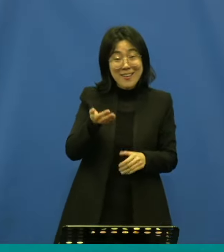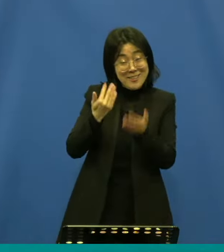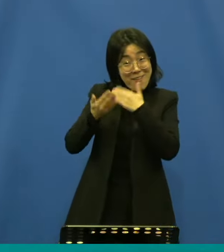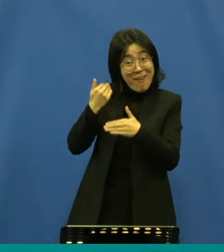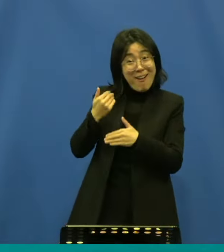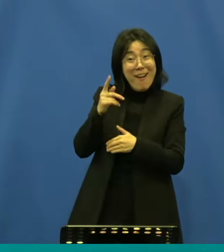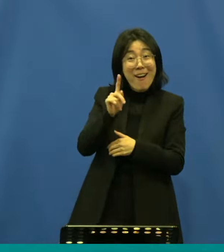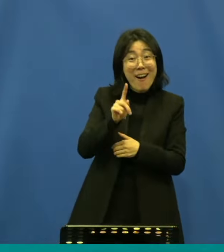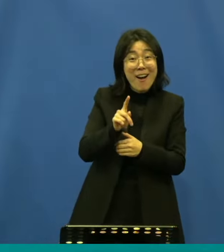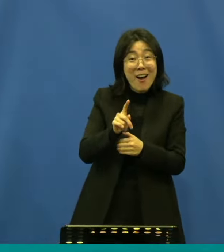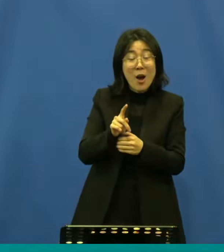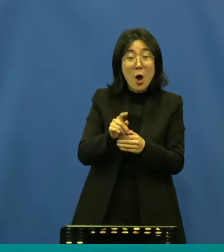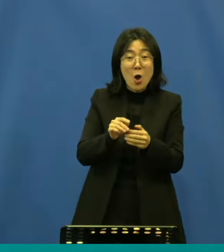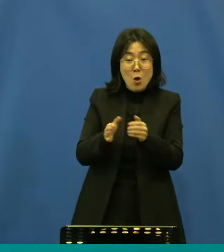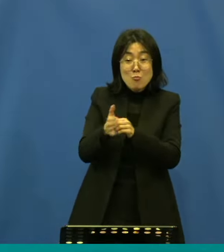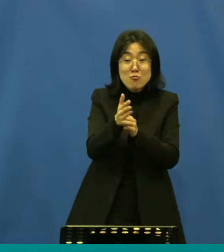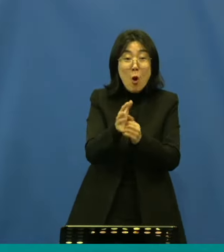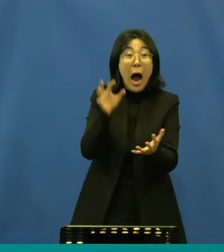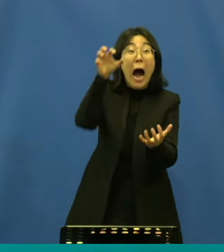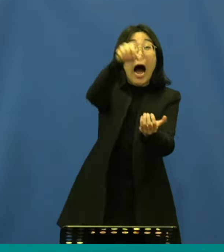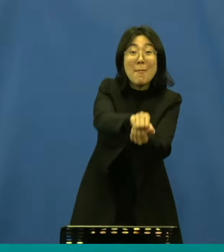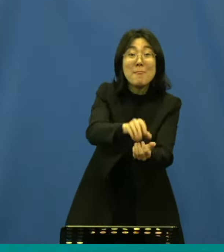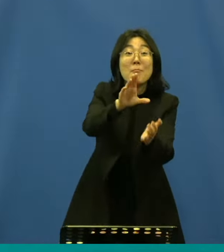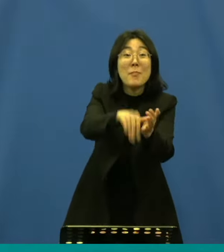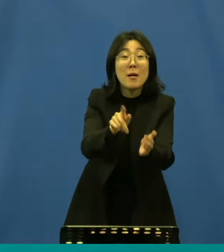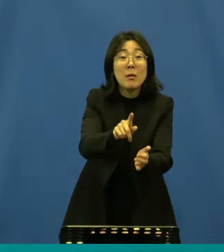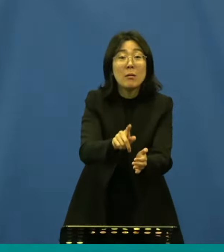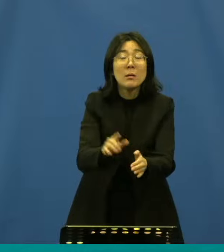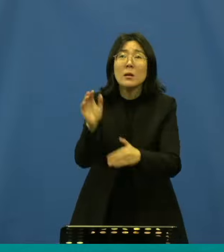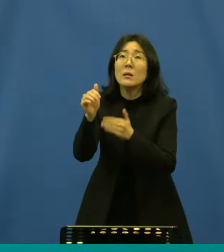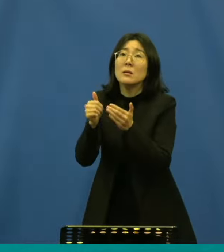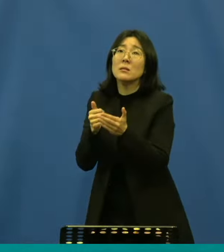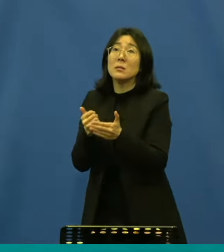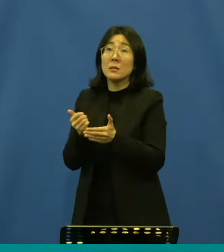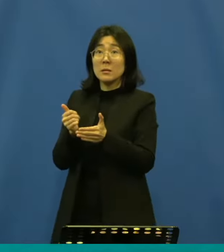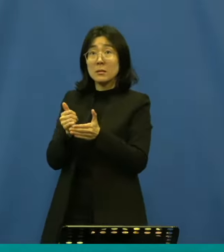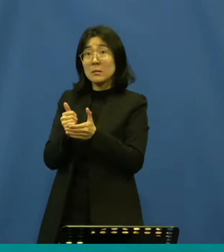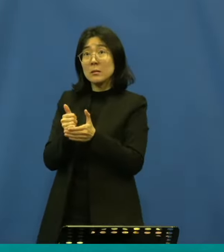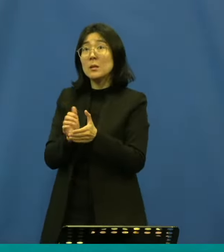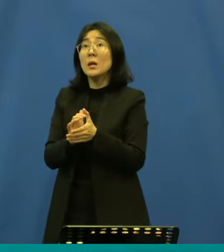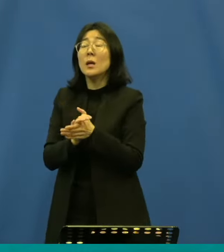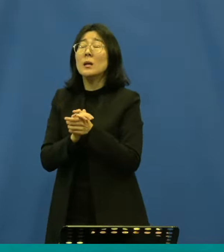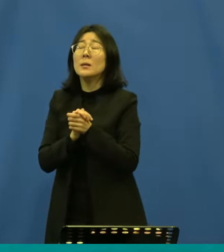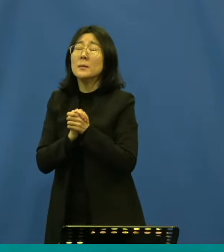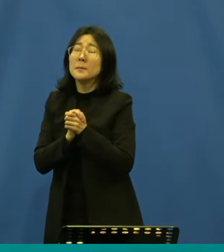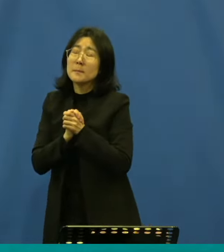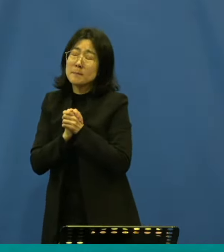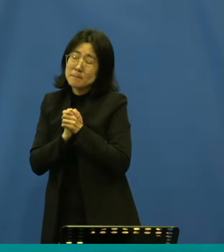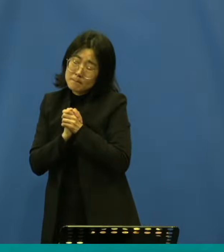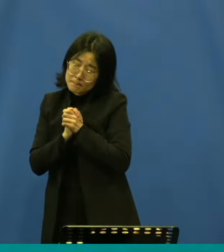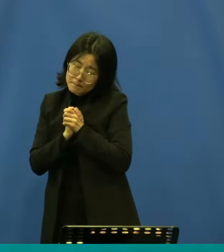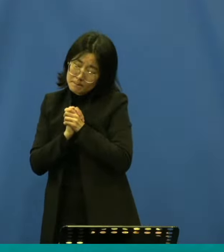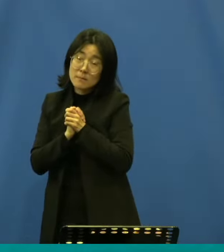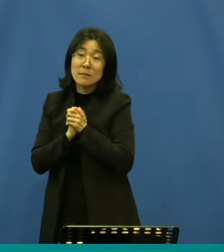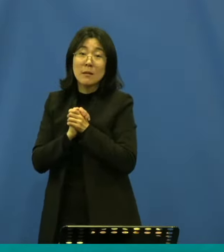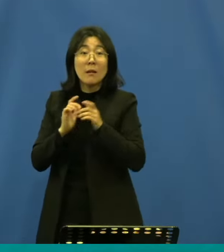맞아? 이 오버랩이 되는데 헷갈리는 거예요. 그 사람 맞아? 아닌 거 아니야?